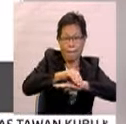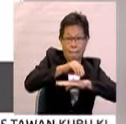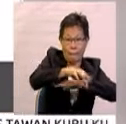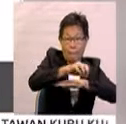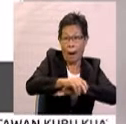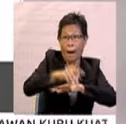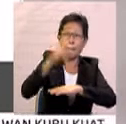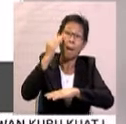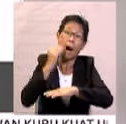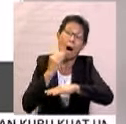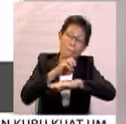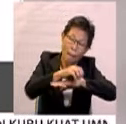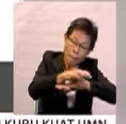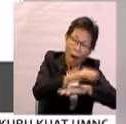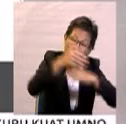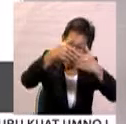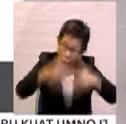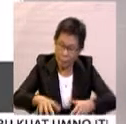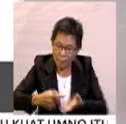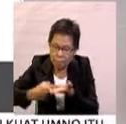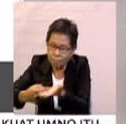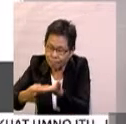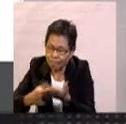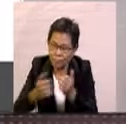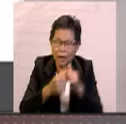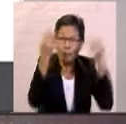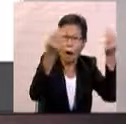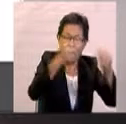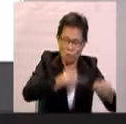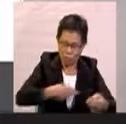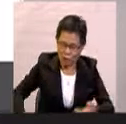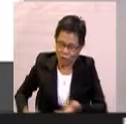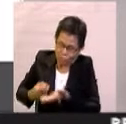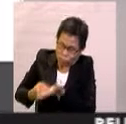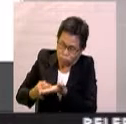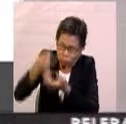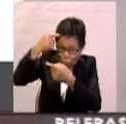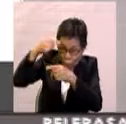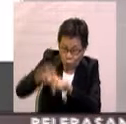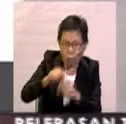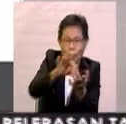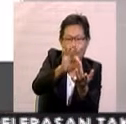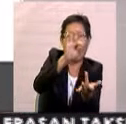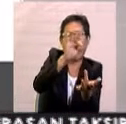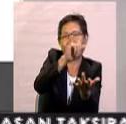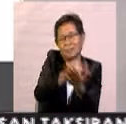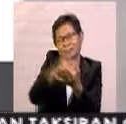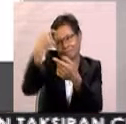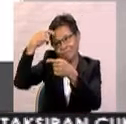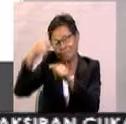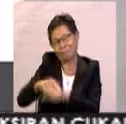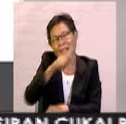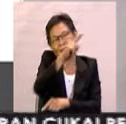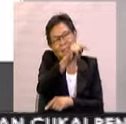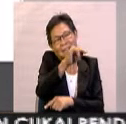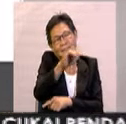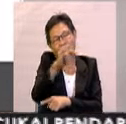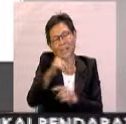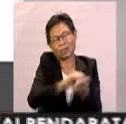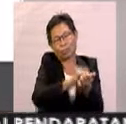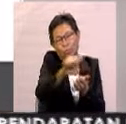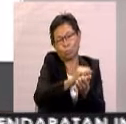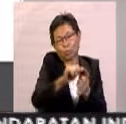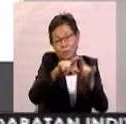Menteri Tun Dr. Mahathir Mohamad dan selepas berunding dengan Majlis Raja-Raja memperkenankan pelantikan itu. Datuk Nik Azman lulusan